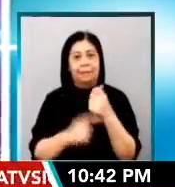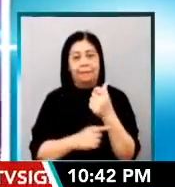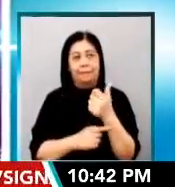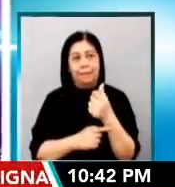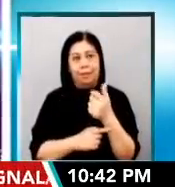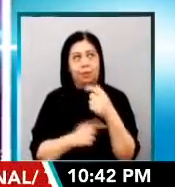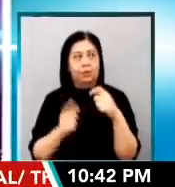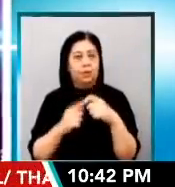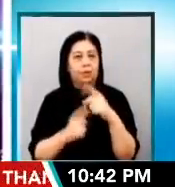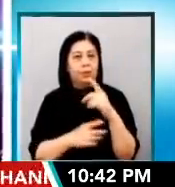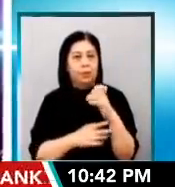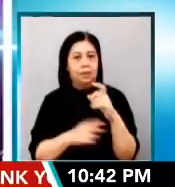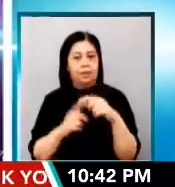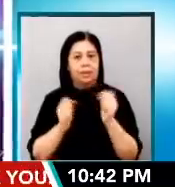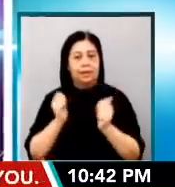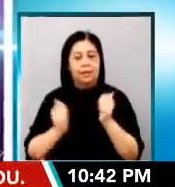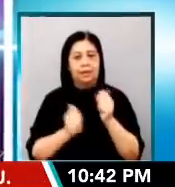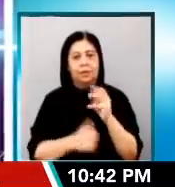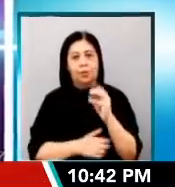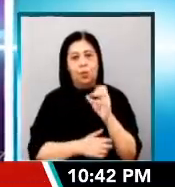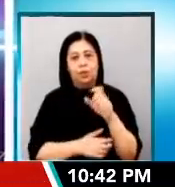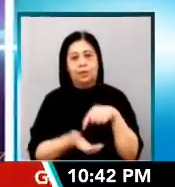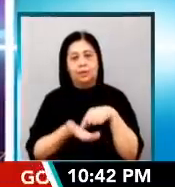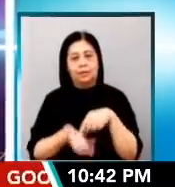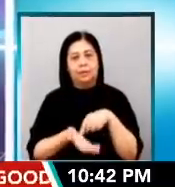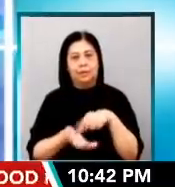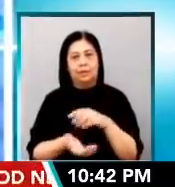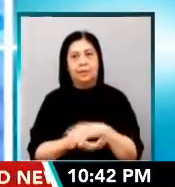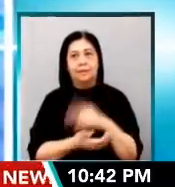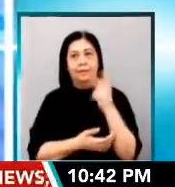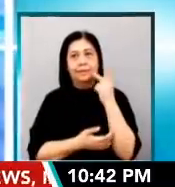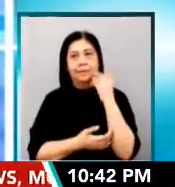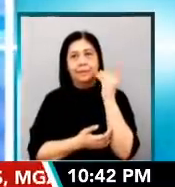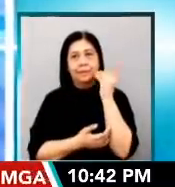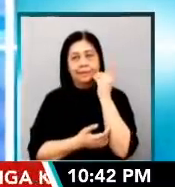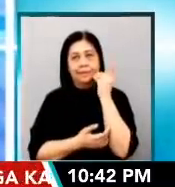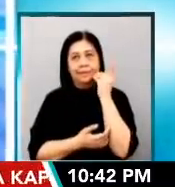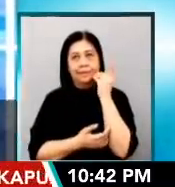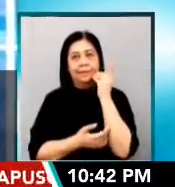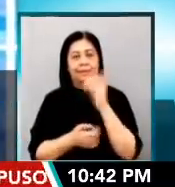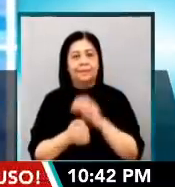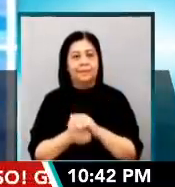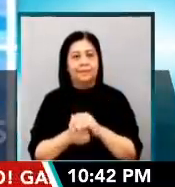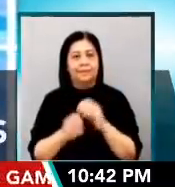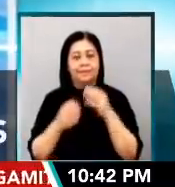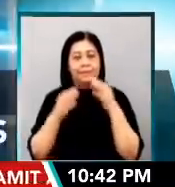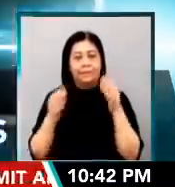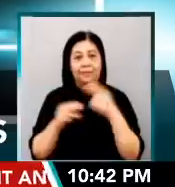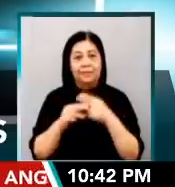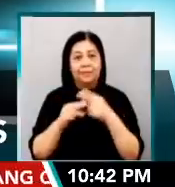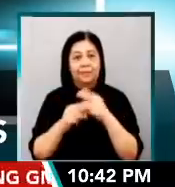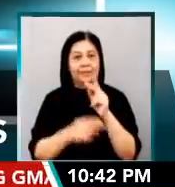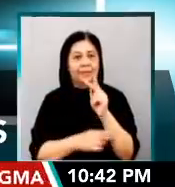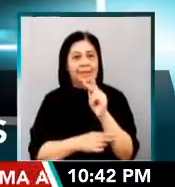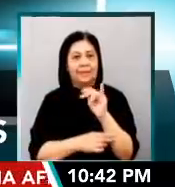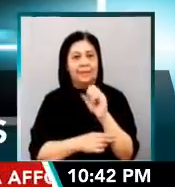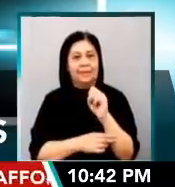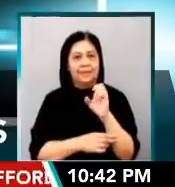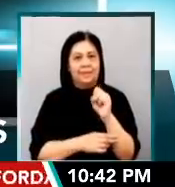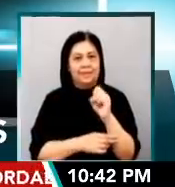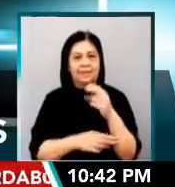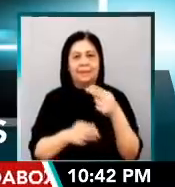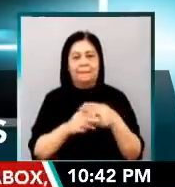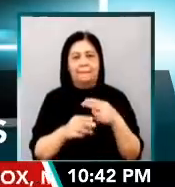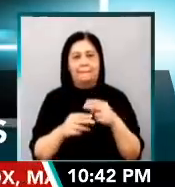ang actress model na si Kirsten Daniel Delavin, o mas kilala bilang Kisses. Bago nito, trending worldwide